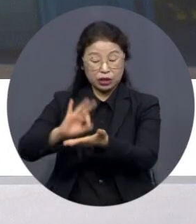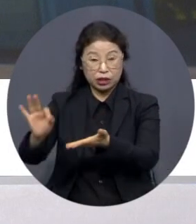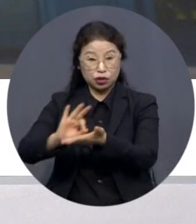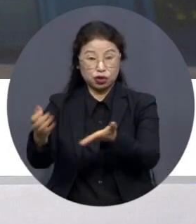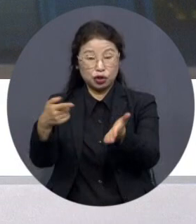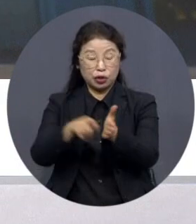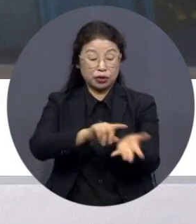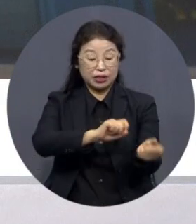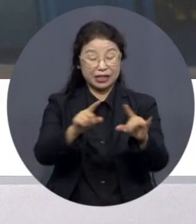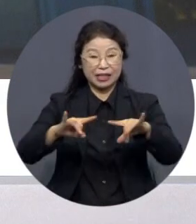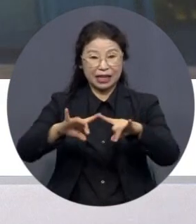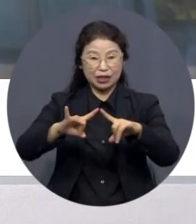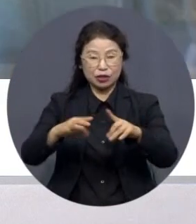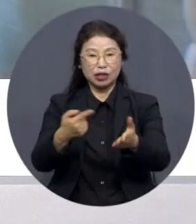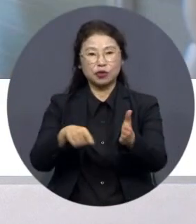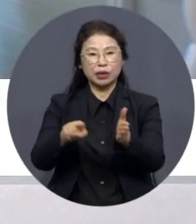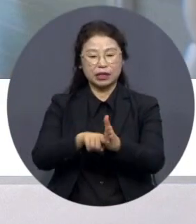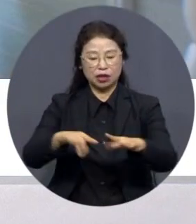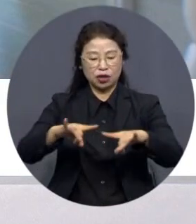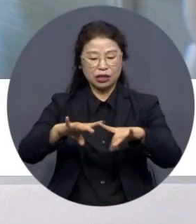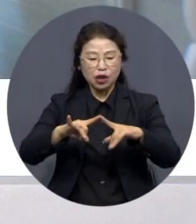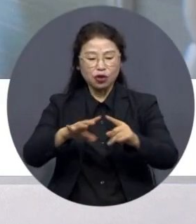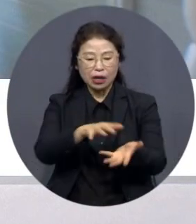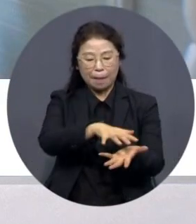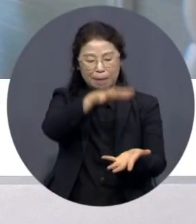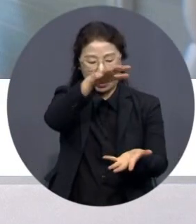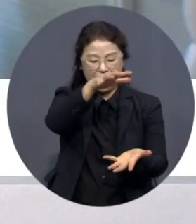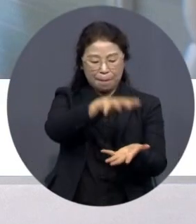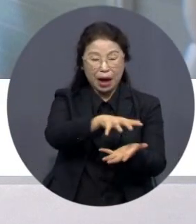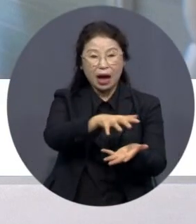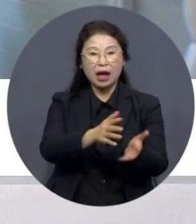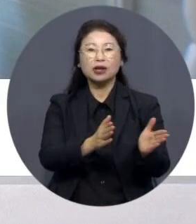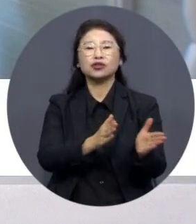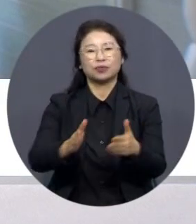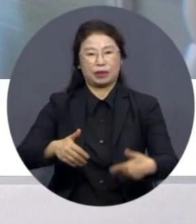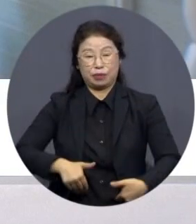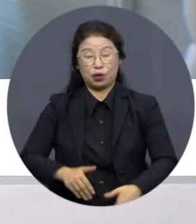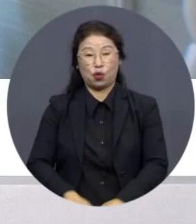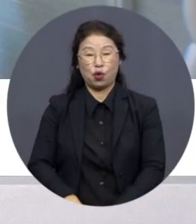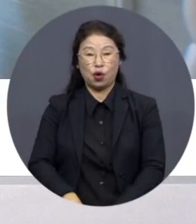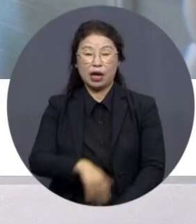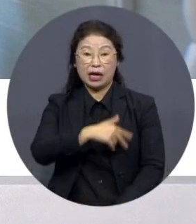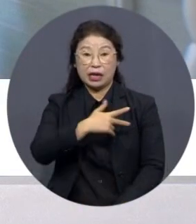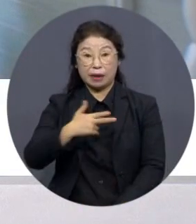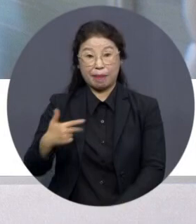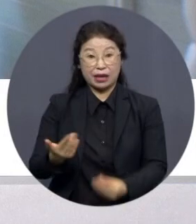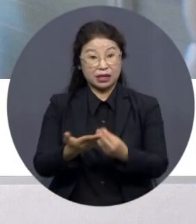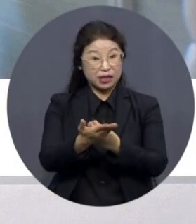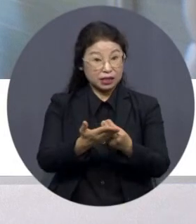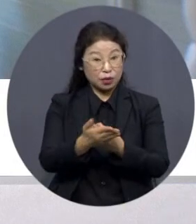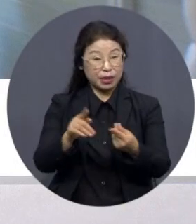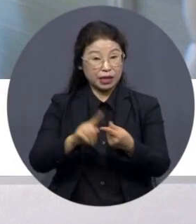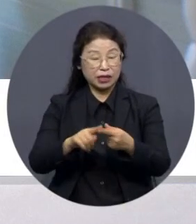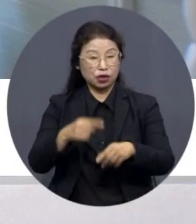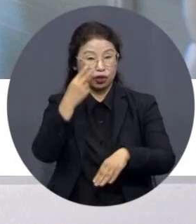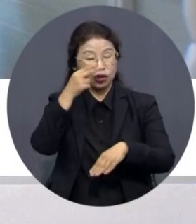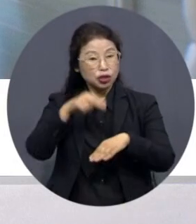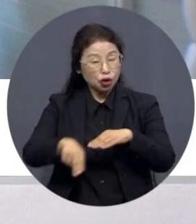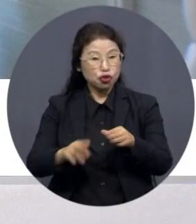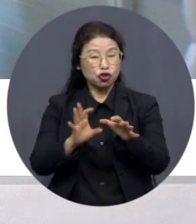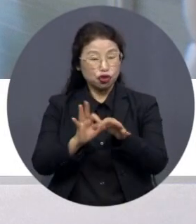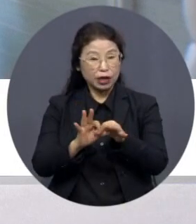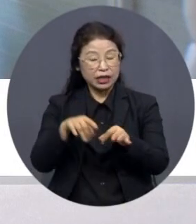늘리려면 적절한 전력 수요를 확보하는 것이 중요합니다. 덴마크 본홀름 섬은 석유와 같은